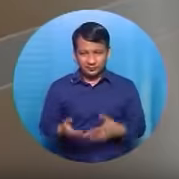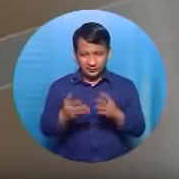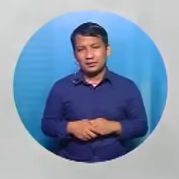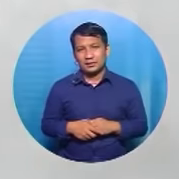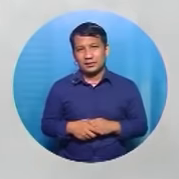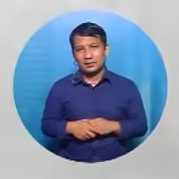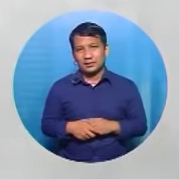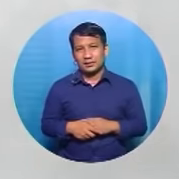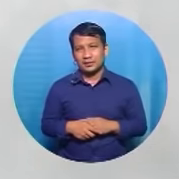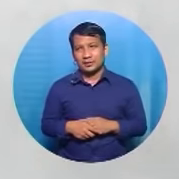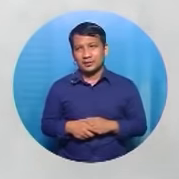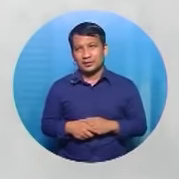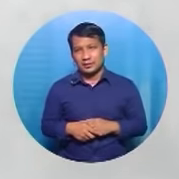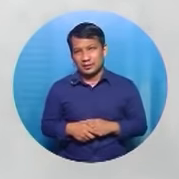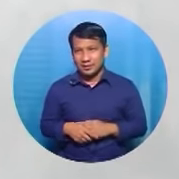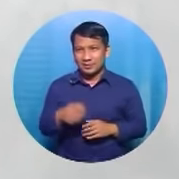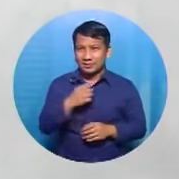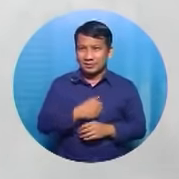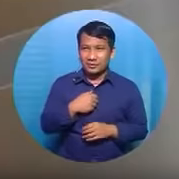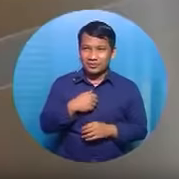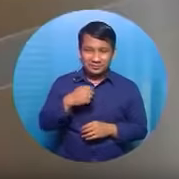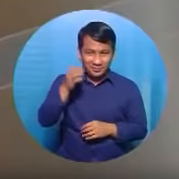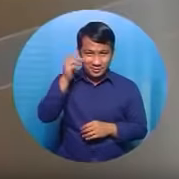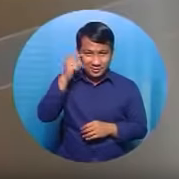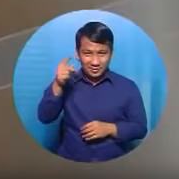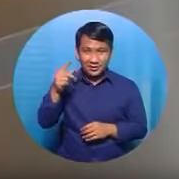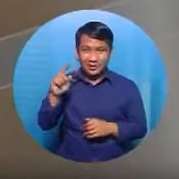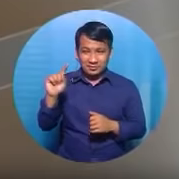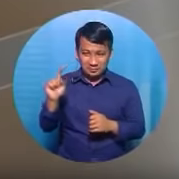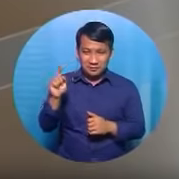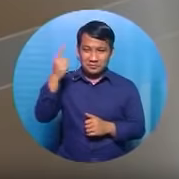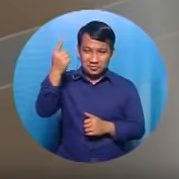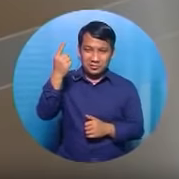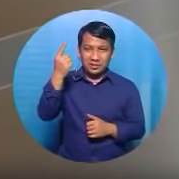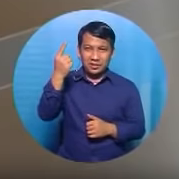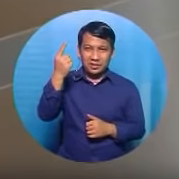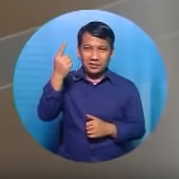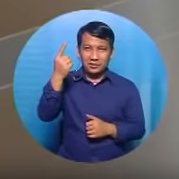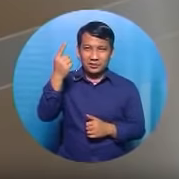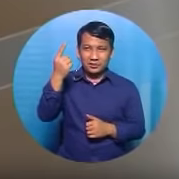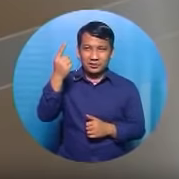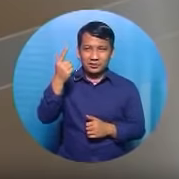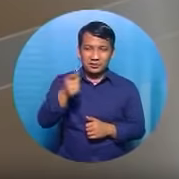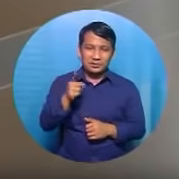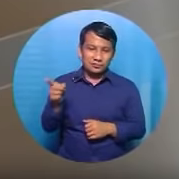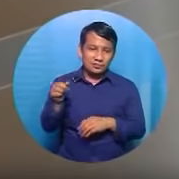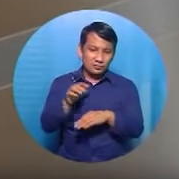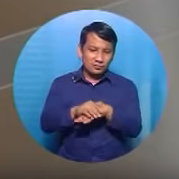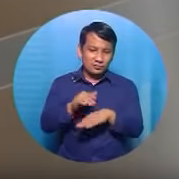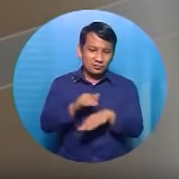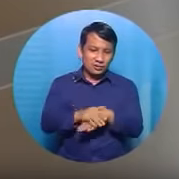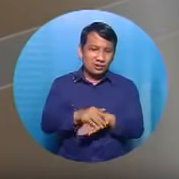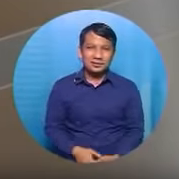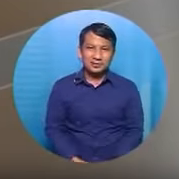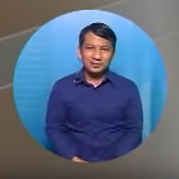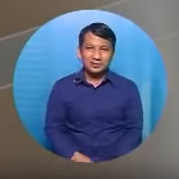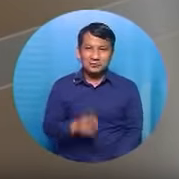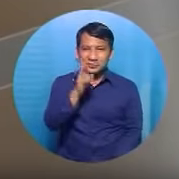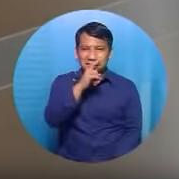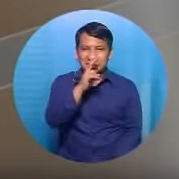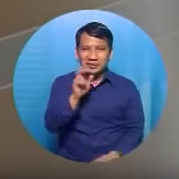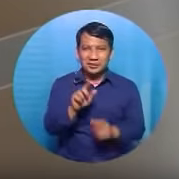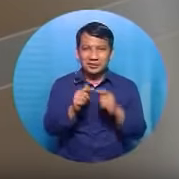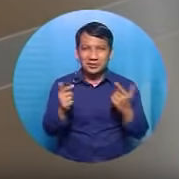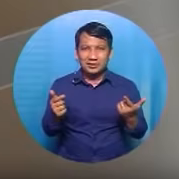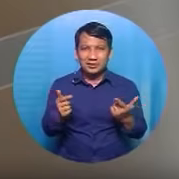usap muna kayo. Sorry, Piskante, ha, kay sa una pa lang, giing na natika. Gitigaan sa tikas chan. Pero giyon